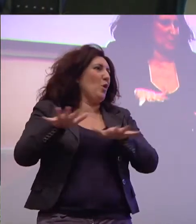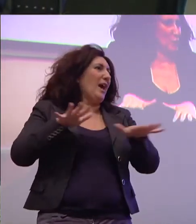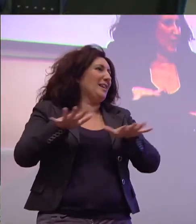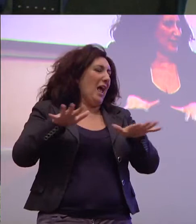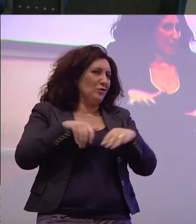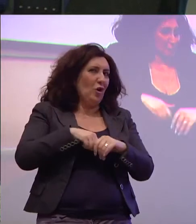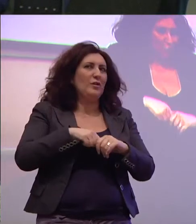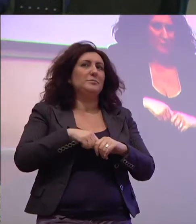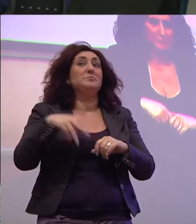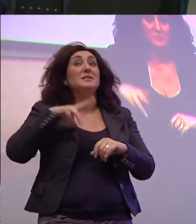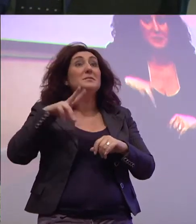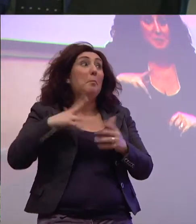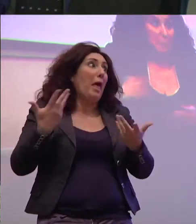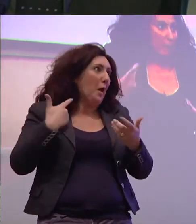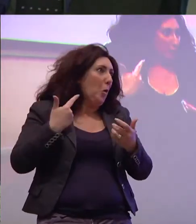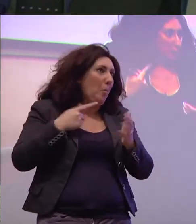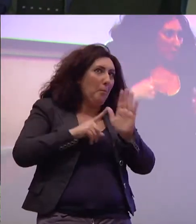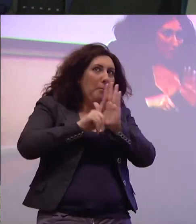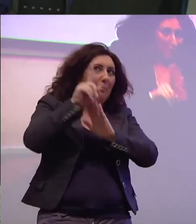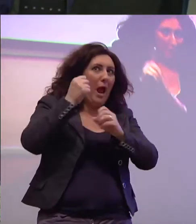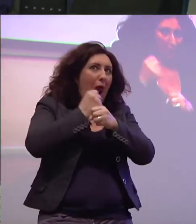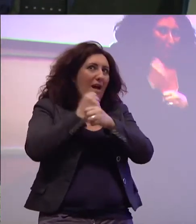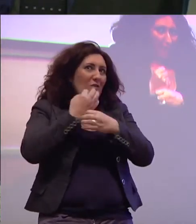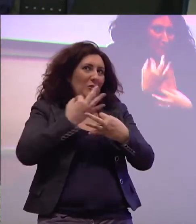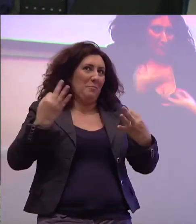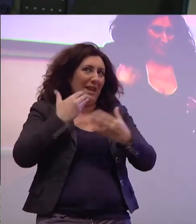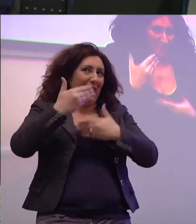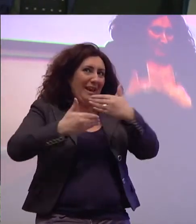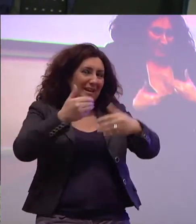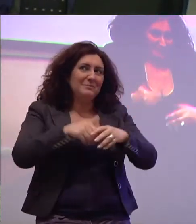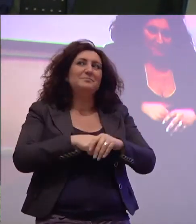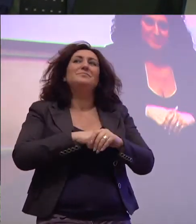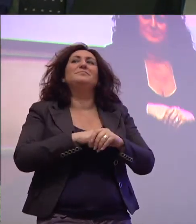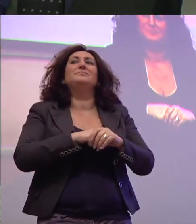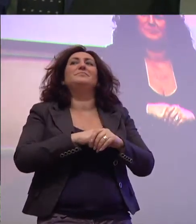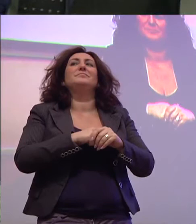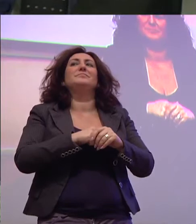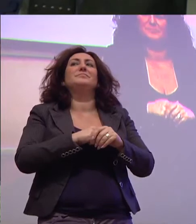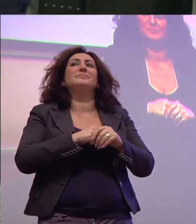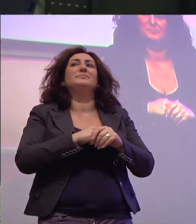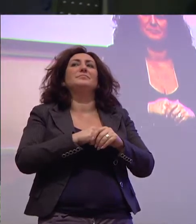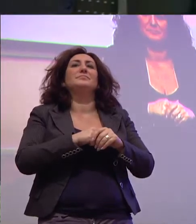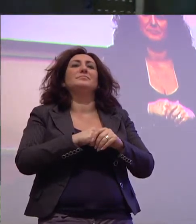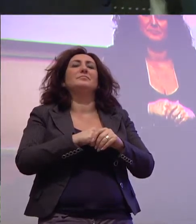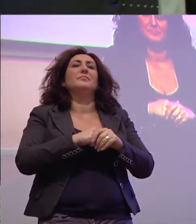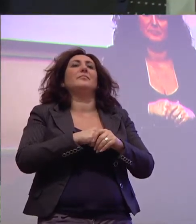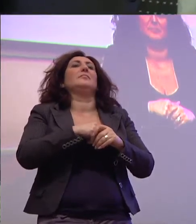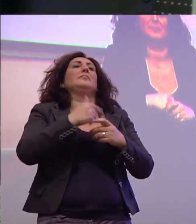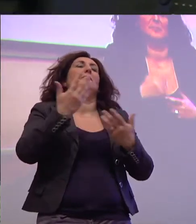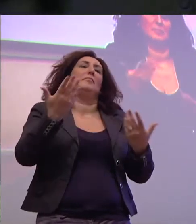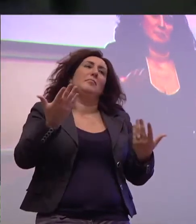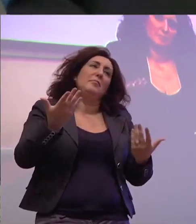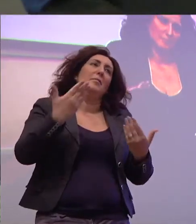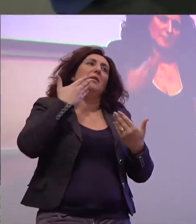Spero di esserci riuscito nel migliore dei modi. A ciò ha contribuito anche